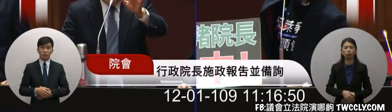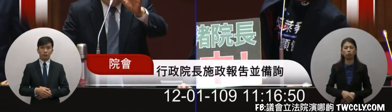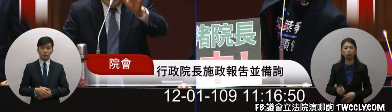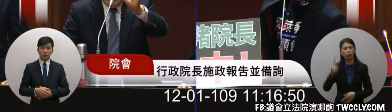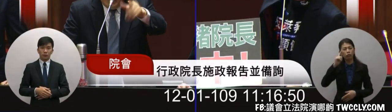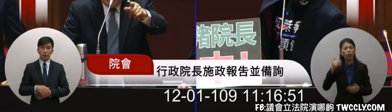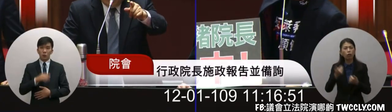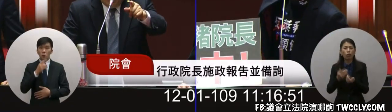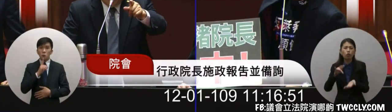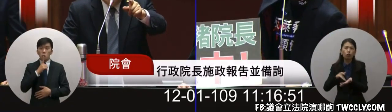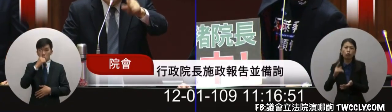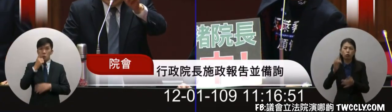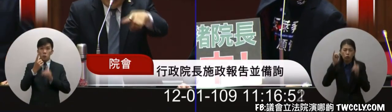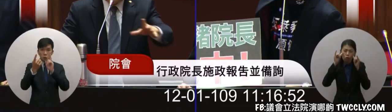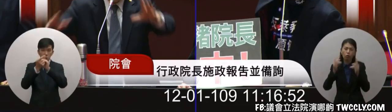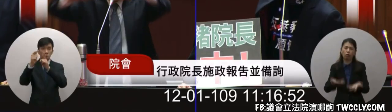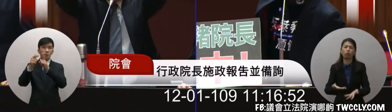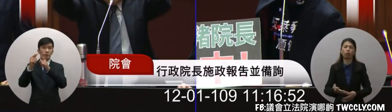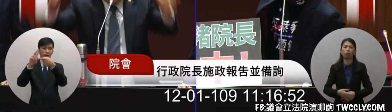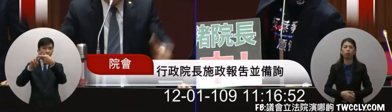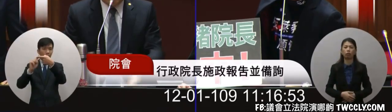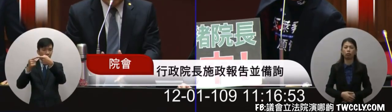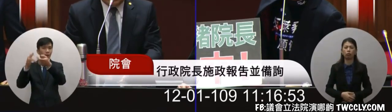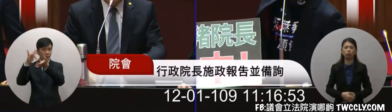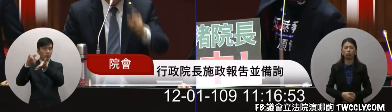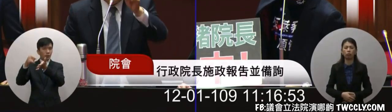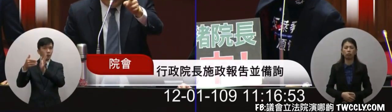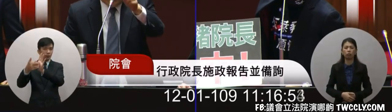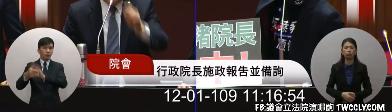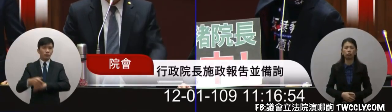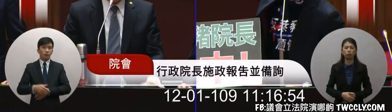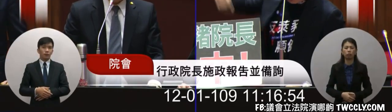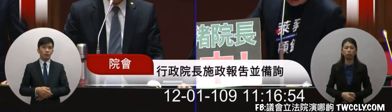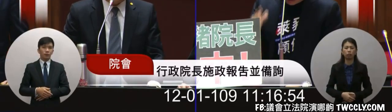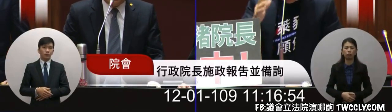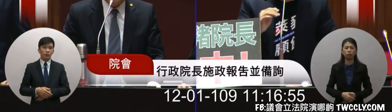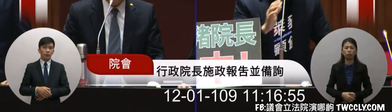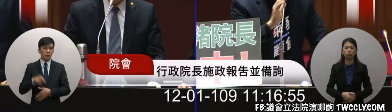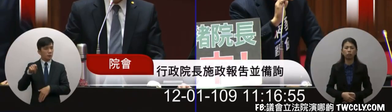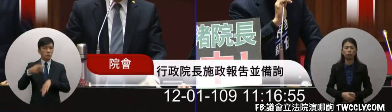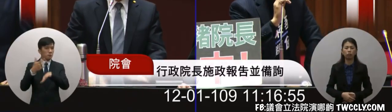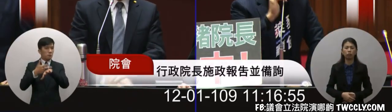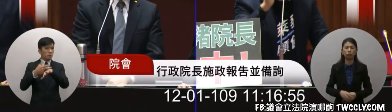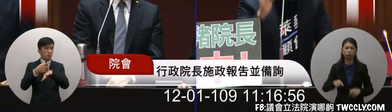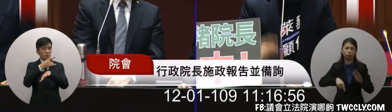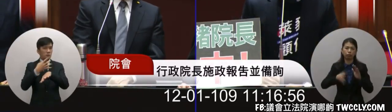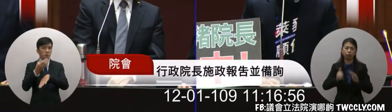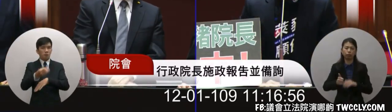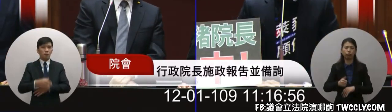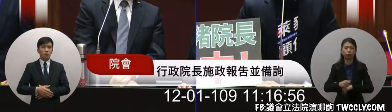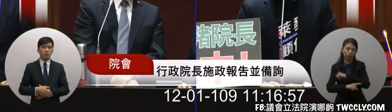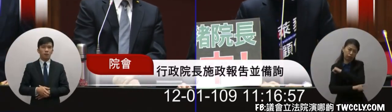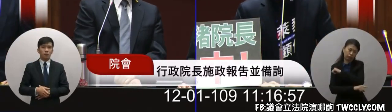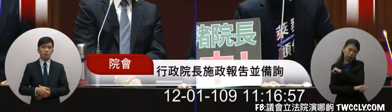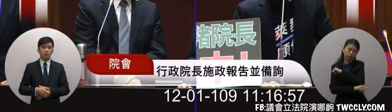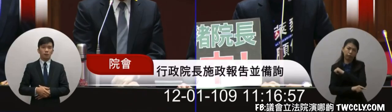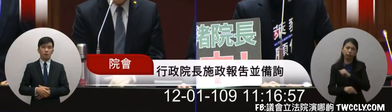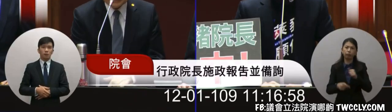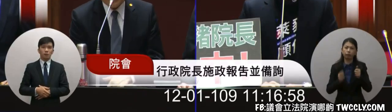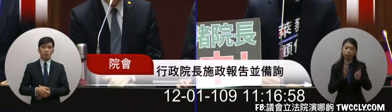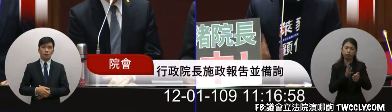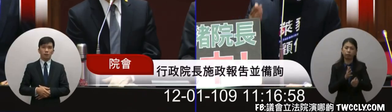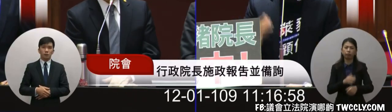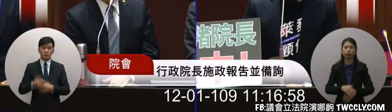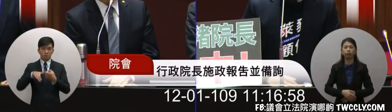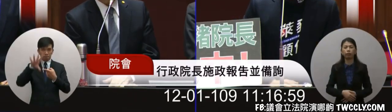只有反来哦，才是 毒牛， 通通包括 反 那个才是不科学。 院长，我最后了，拍摄因为时间真的有限哦，